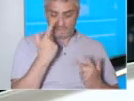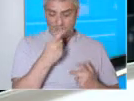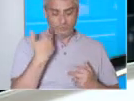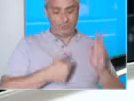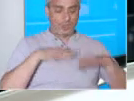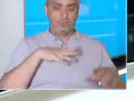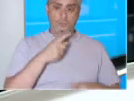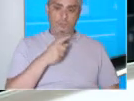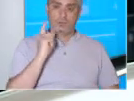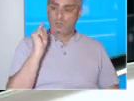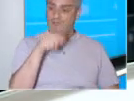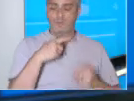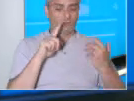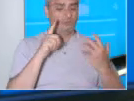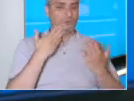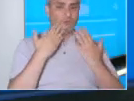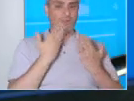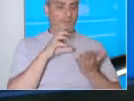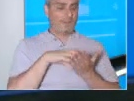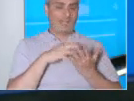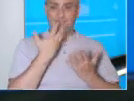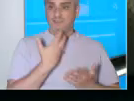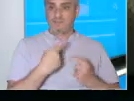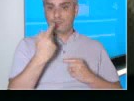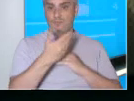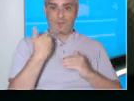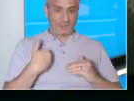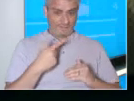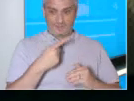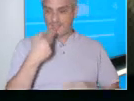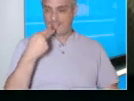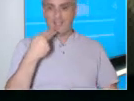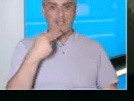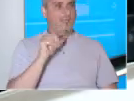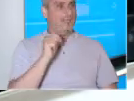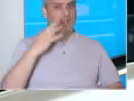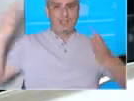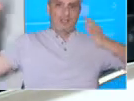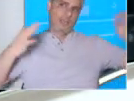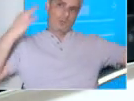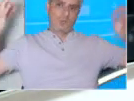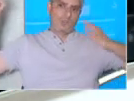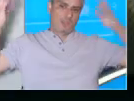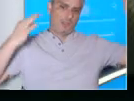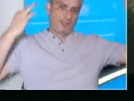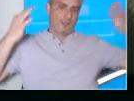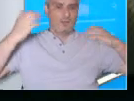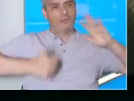יהיה ראש ממשלה, הוא יגיע לישיבת מרכז הרב יום לפני יום הולדת שלך, ואיזה ריקודים יהיה שם? בוא, בוא, בוא,